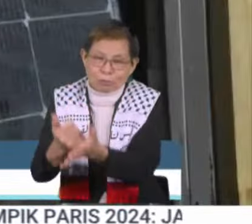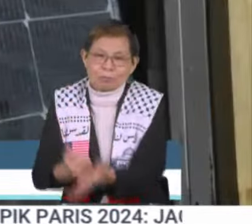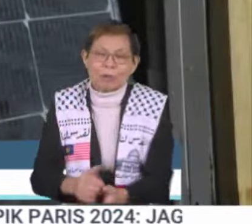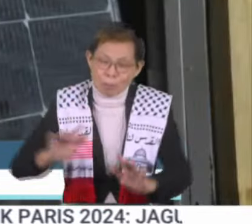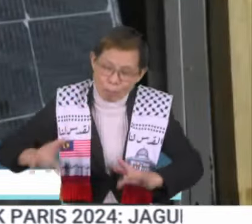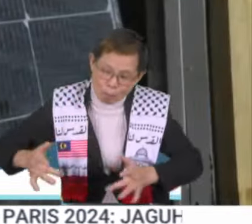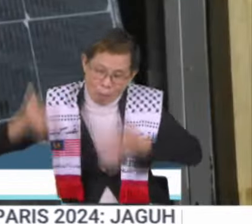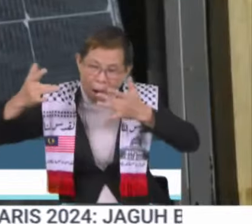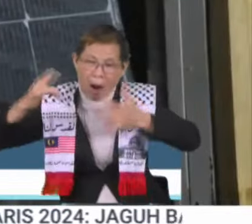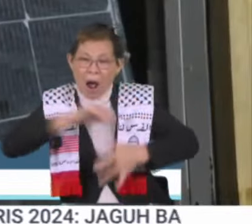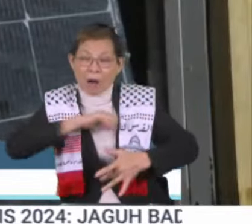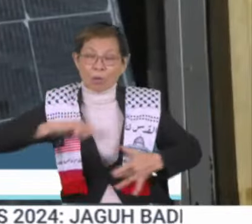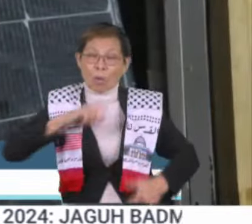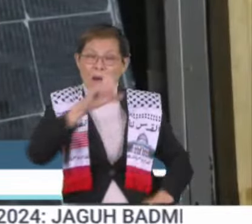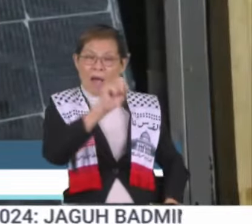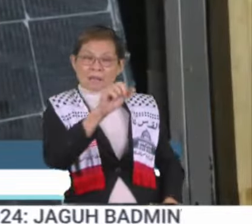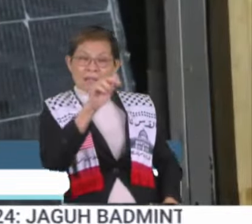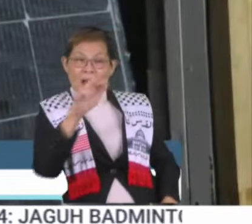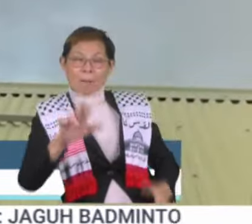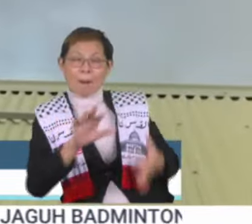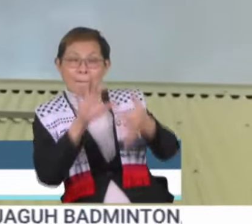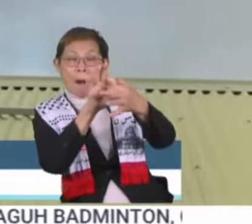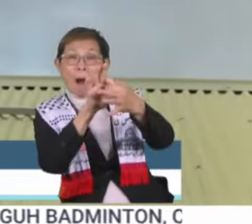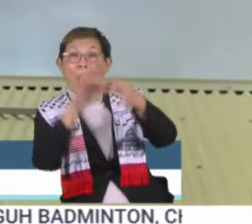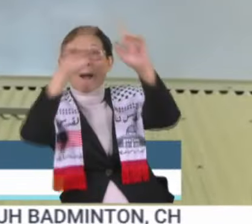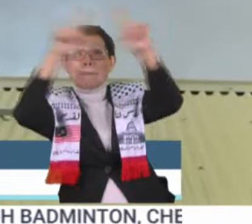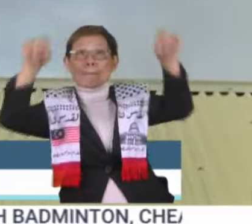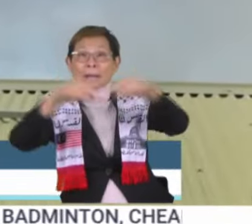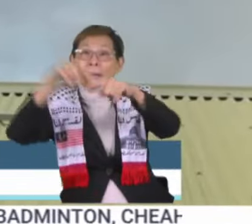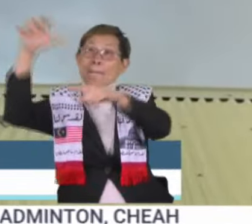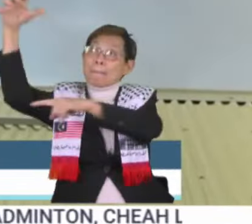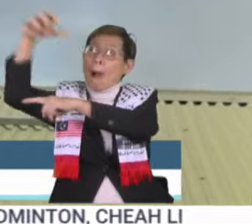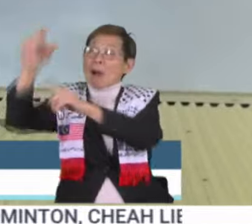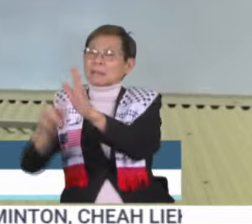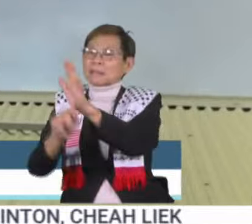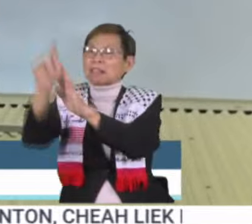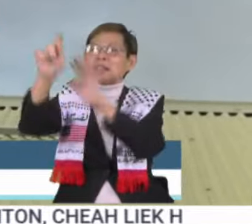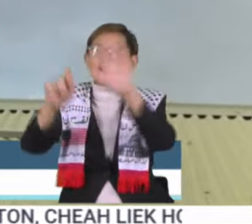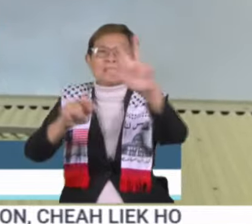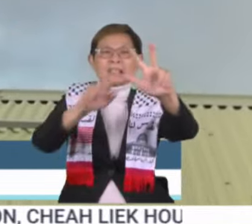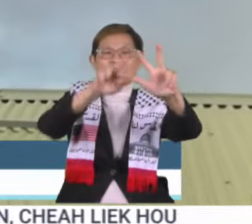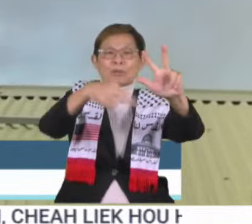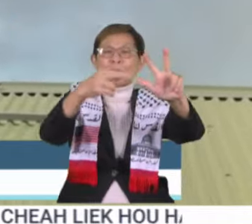Selain meringankan beban anggota SAR, pemasangan panel solar pada ketinggian